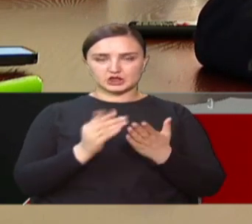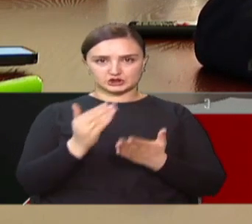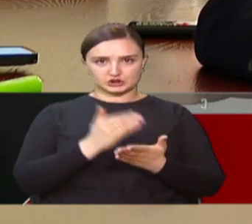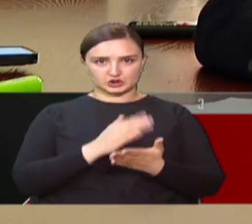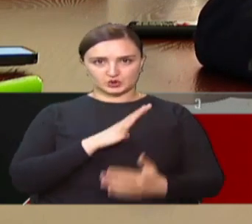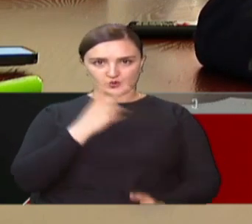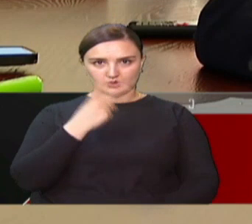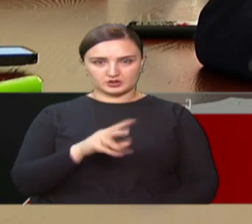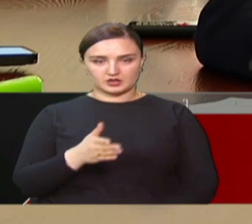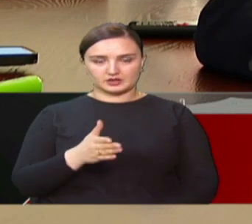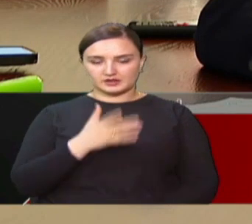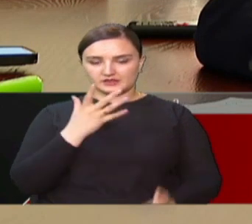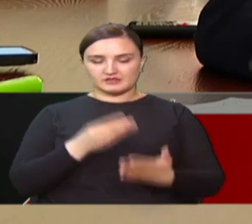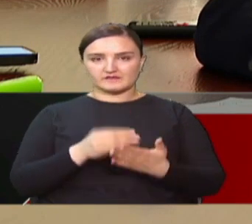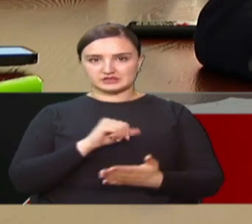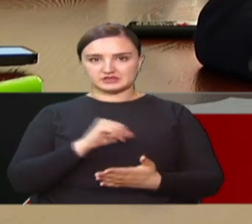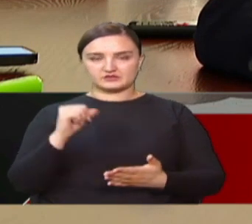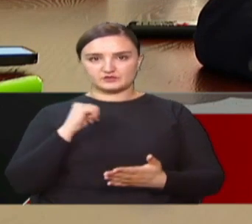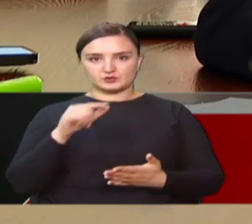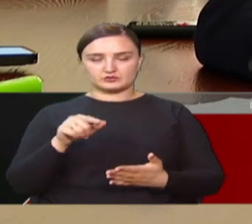გამოიღო, ნახეთ. თავისთავად თვითონ